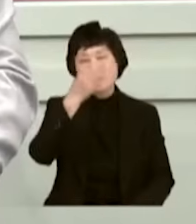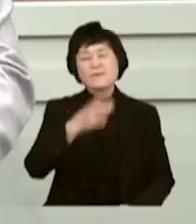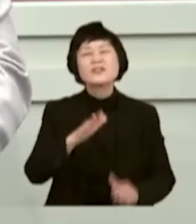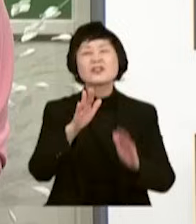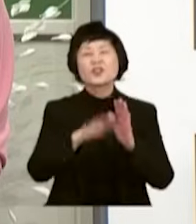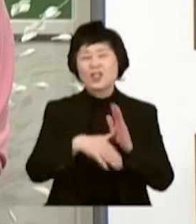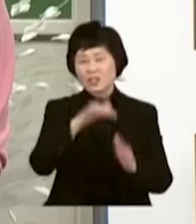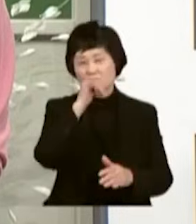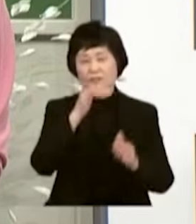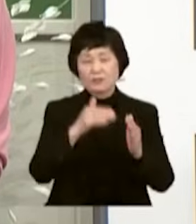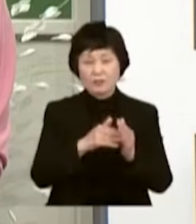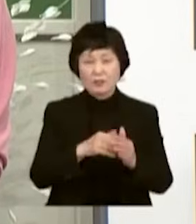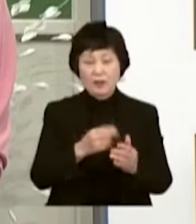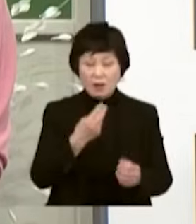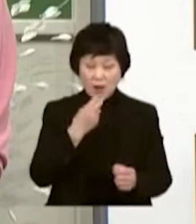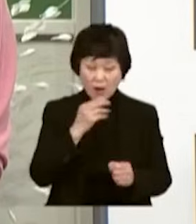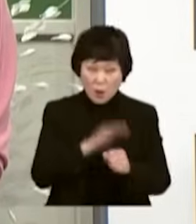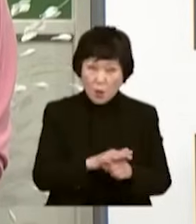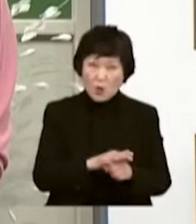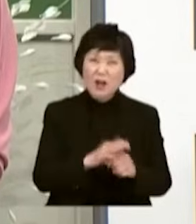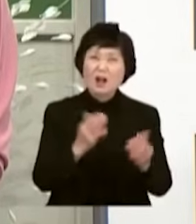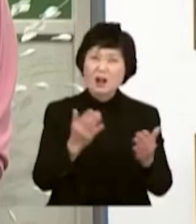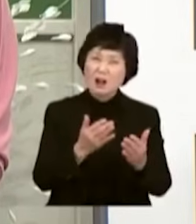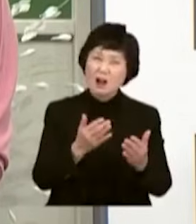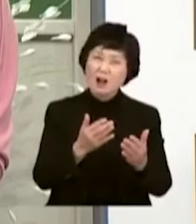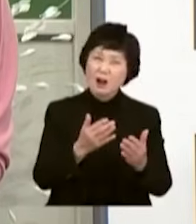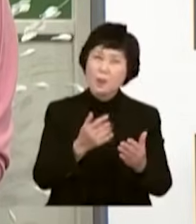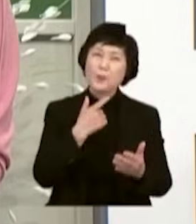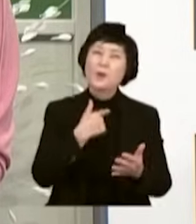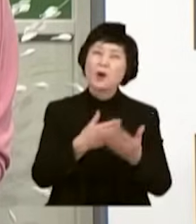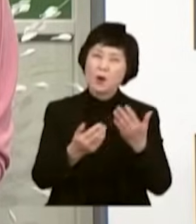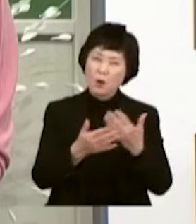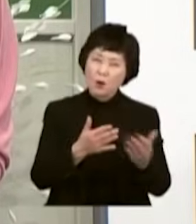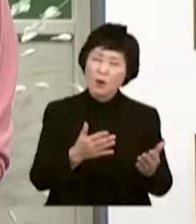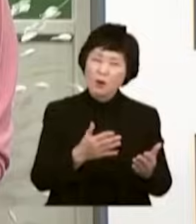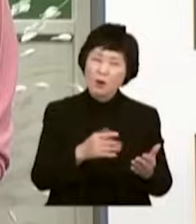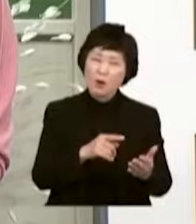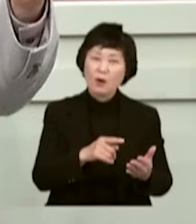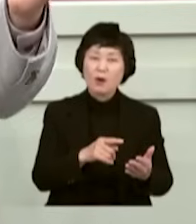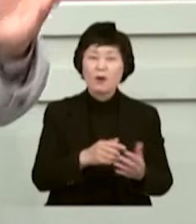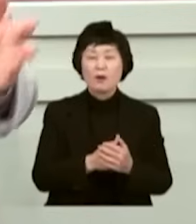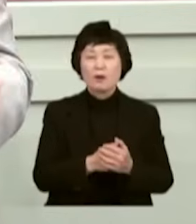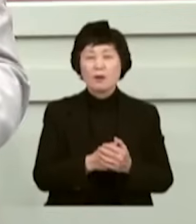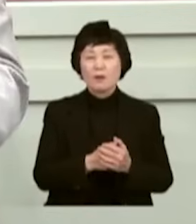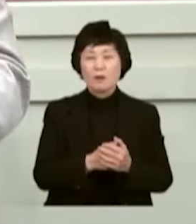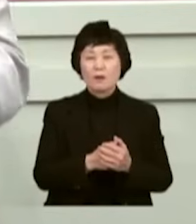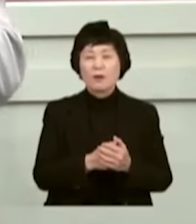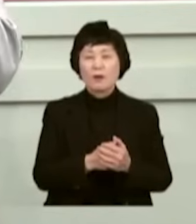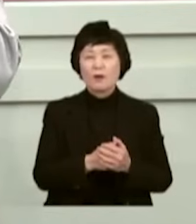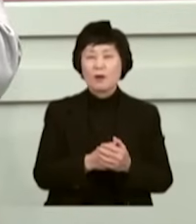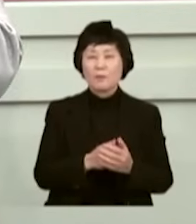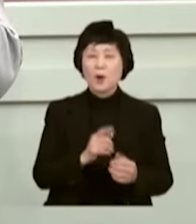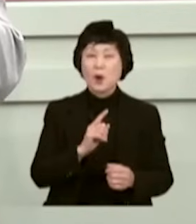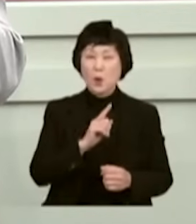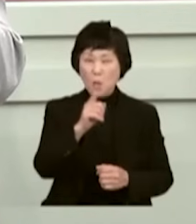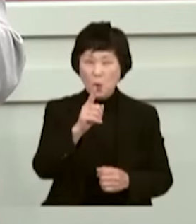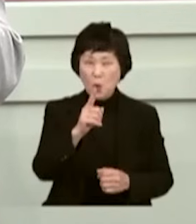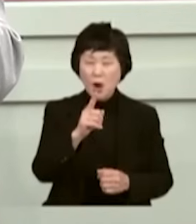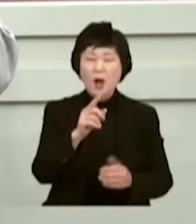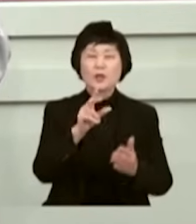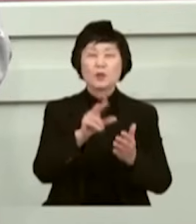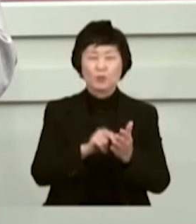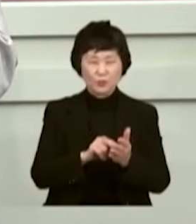그때 억울하다고. 사실은 그게 아닌데, 그죠? 결론은. 그럼요. 억울하다고 뭐 고소하는 그런